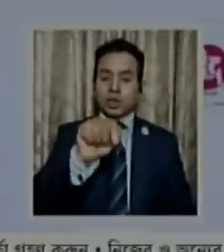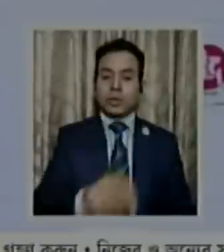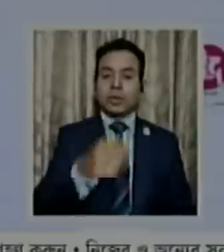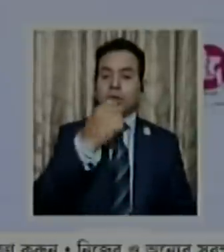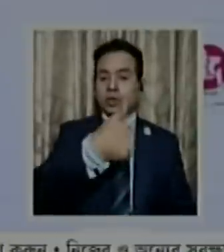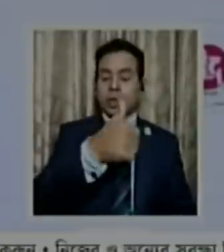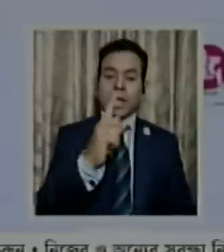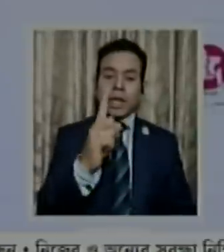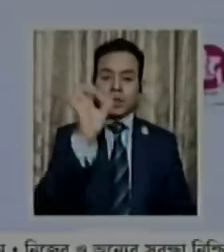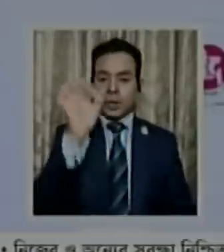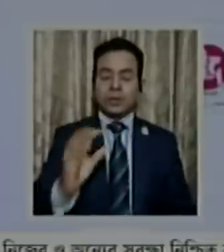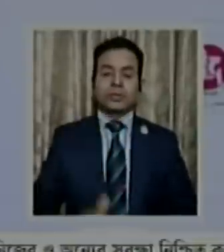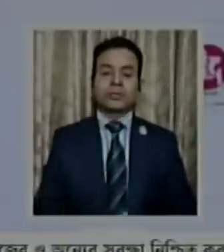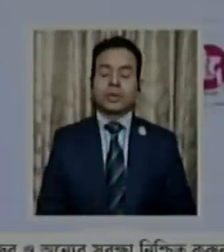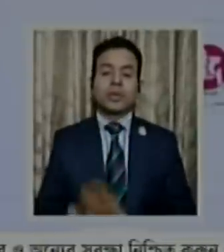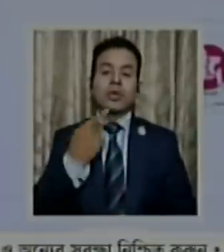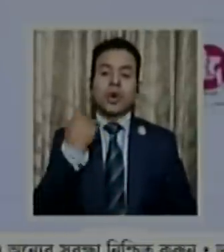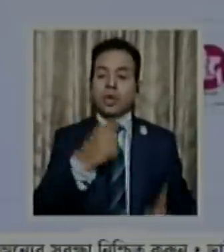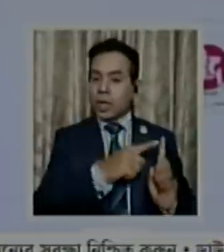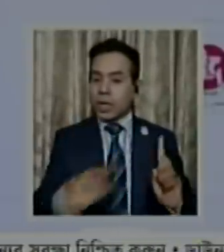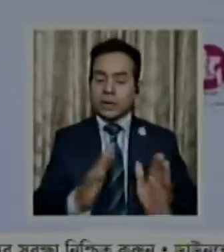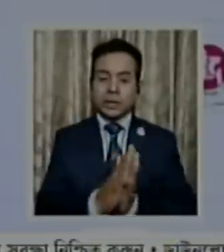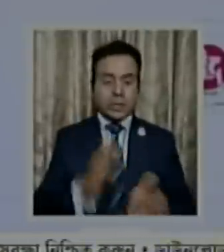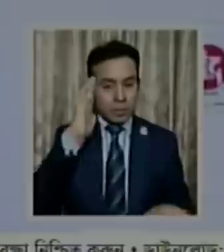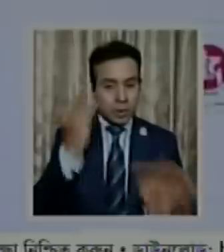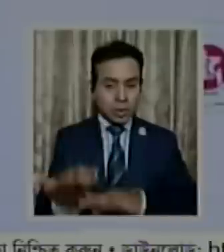১,৩২,৯৬০জন। শনাক্ত বিবেচনায় সুস্থতার হার